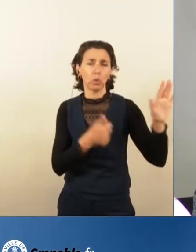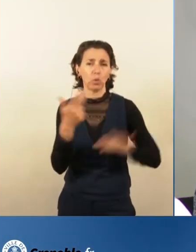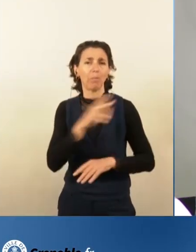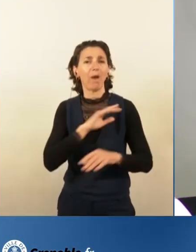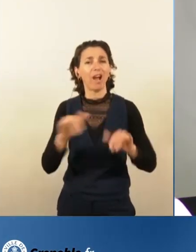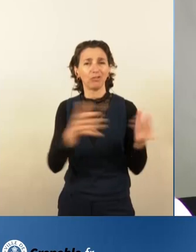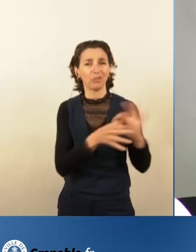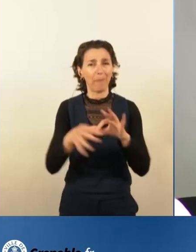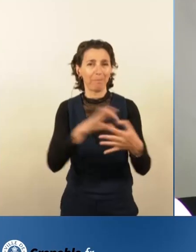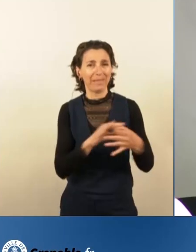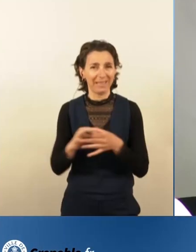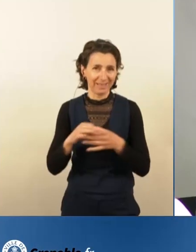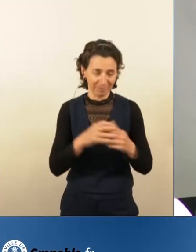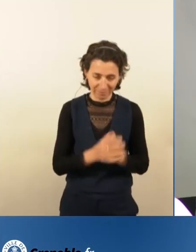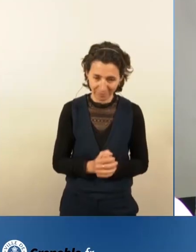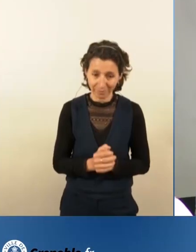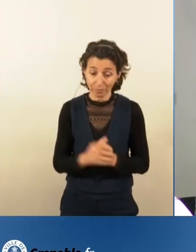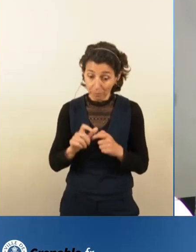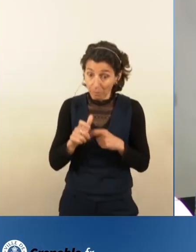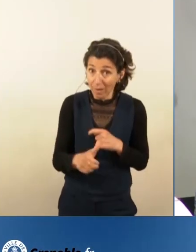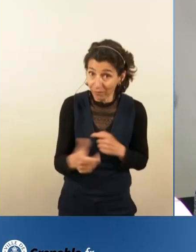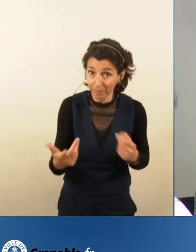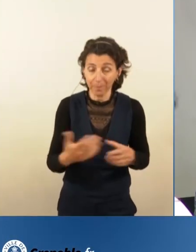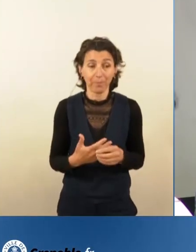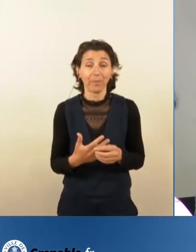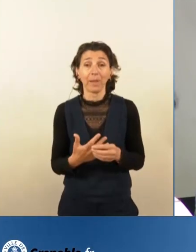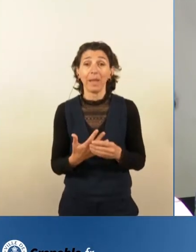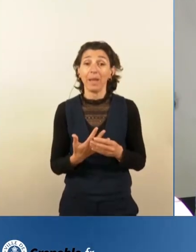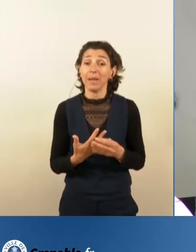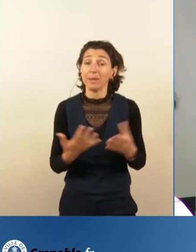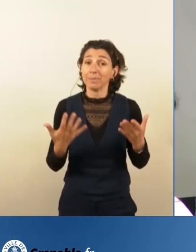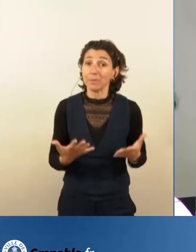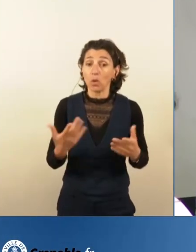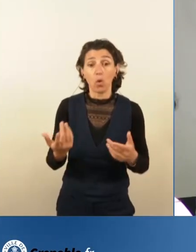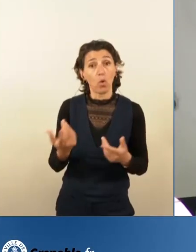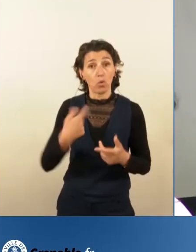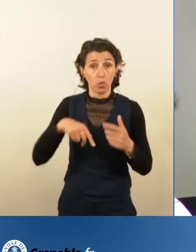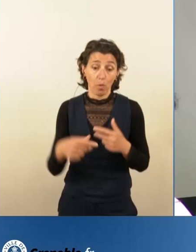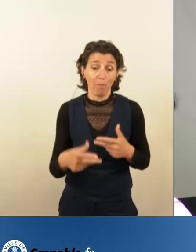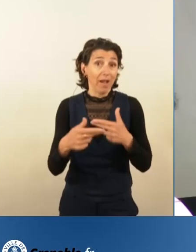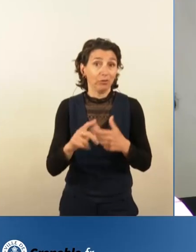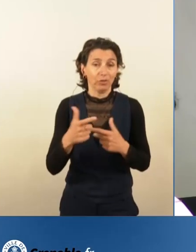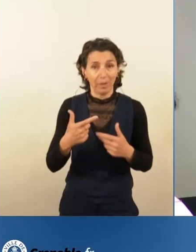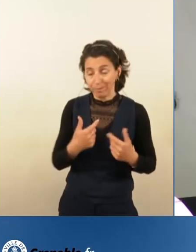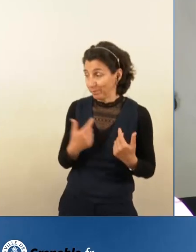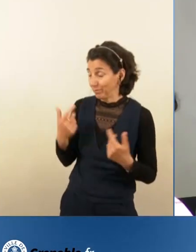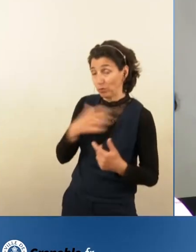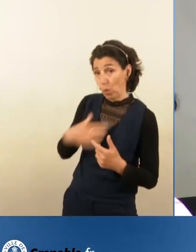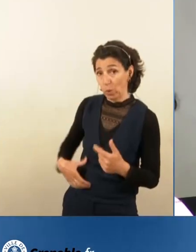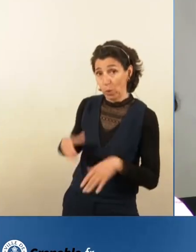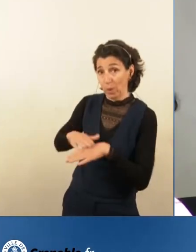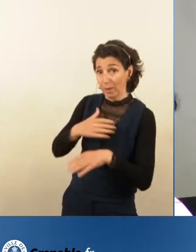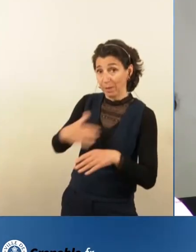phase suivante c'est à dire la phase qui nous permet de de demander au Conseil Municipal l'accord pour que la DRAC